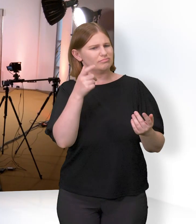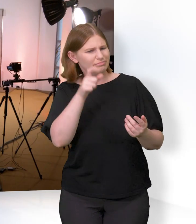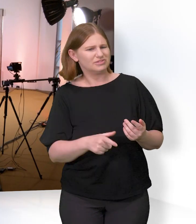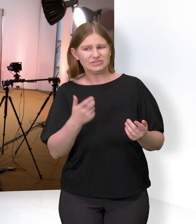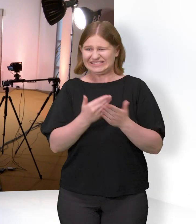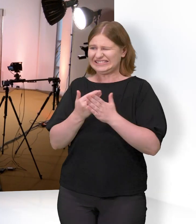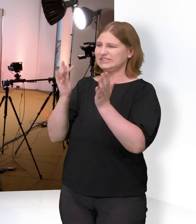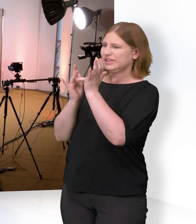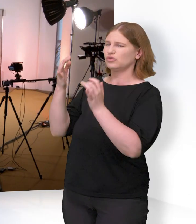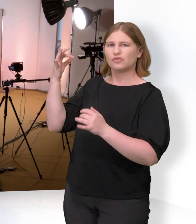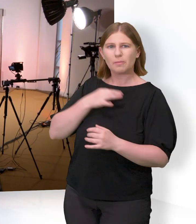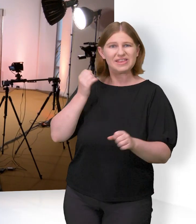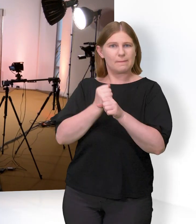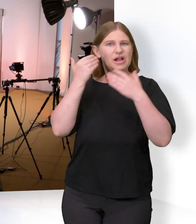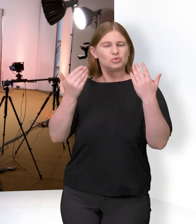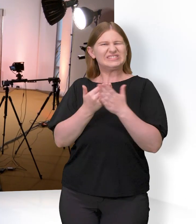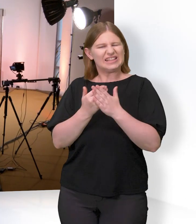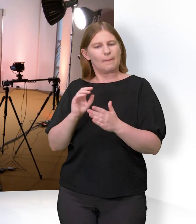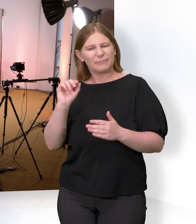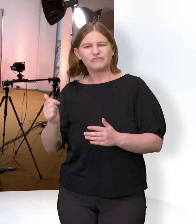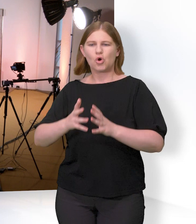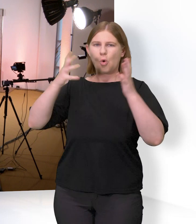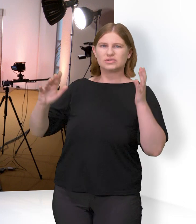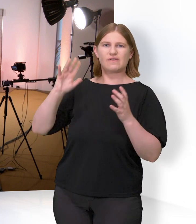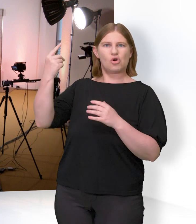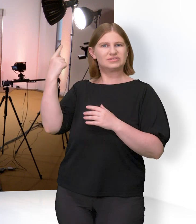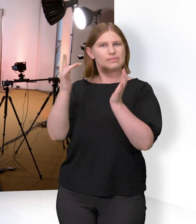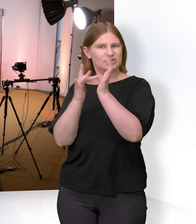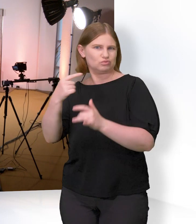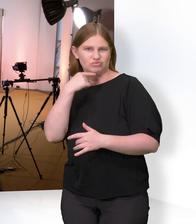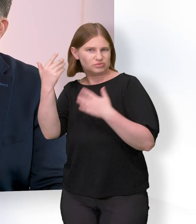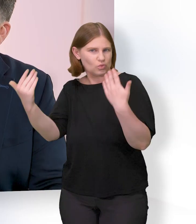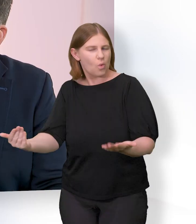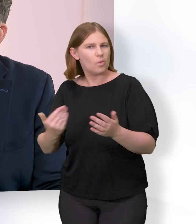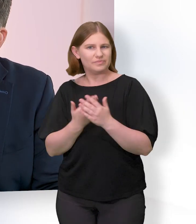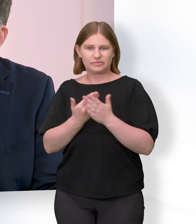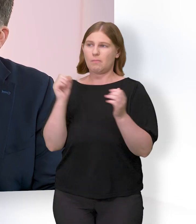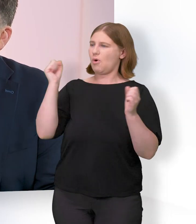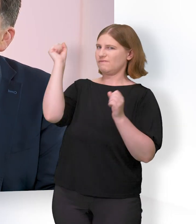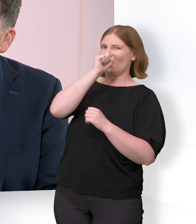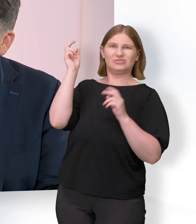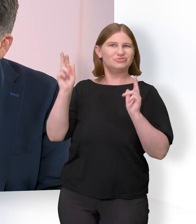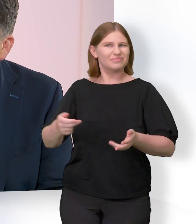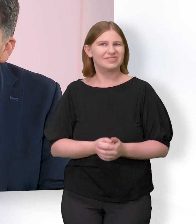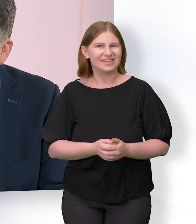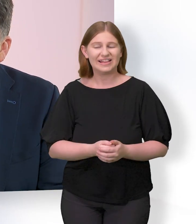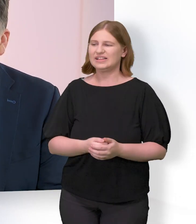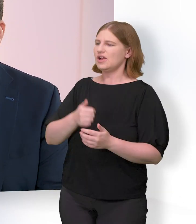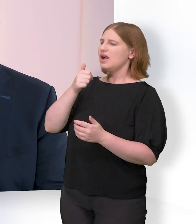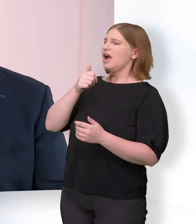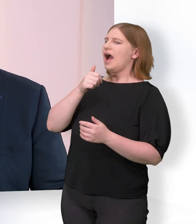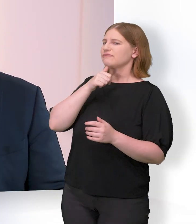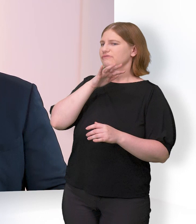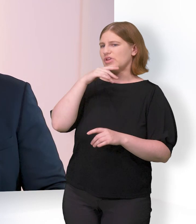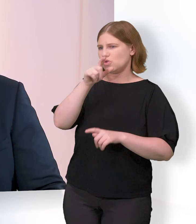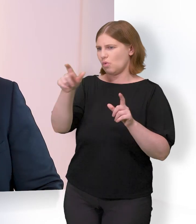mich gemacht. Und das war der größte Erfolg, den er zu Buche schreiben kann. Das ist doch Wahnsinn. Ja. Die jungen Menschen, oder